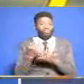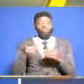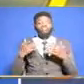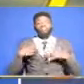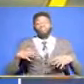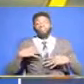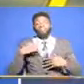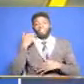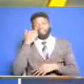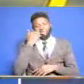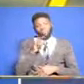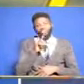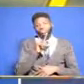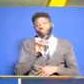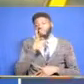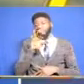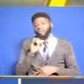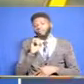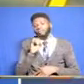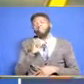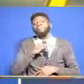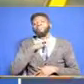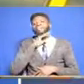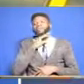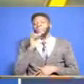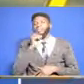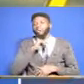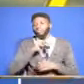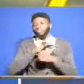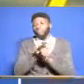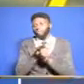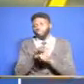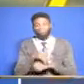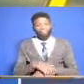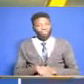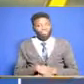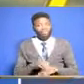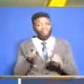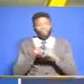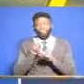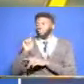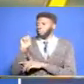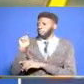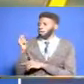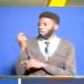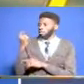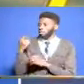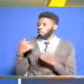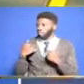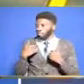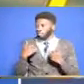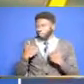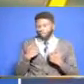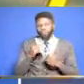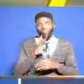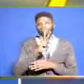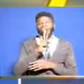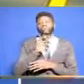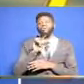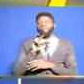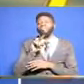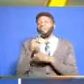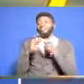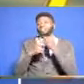130 wakiaga dunia kutokana na corona katika muda huo. Kadhalika Kenya linakili kiwango cha 4.7% cha